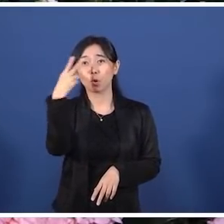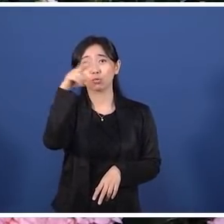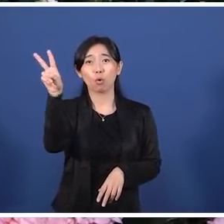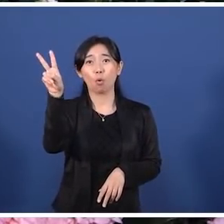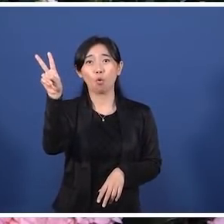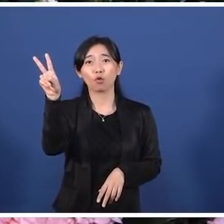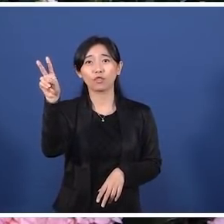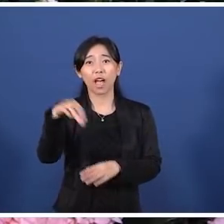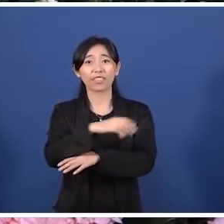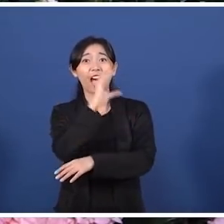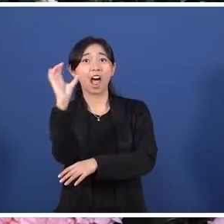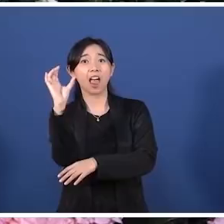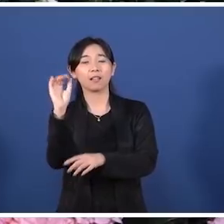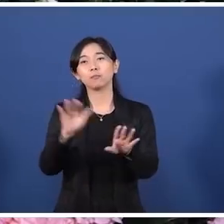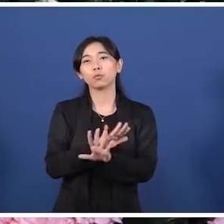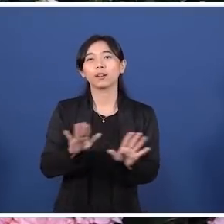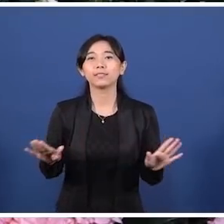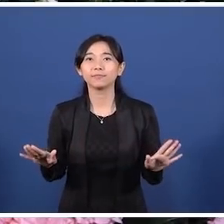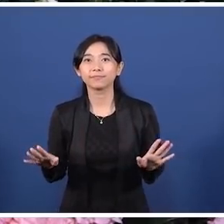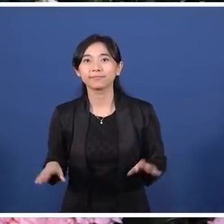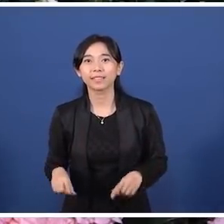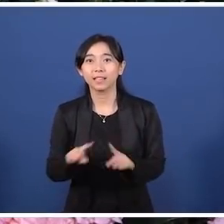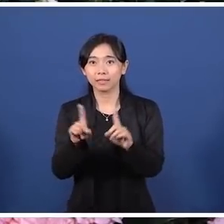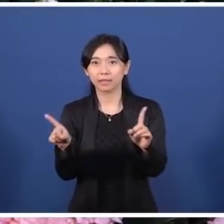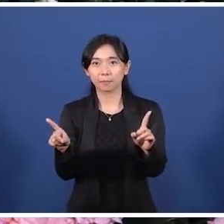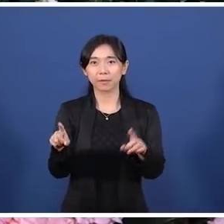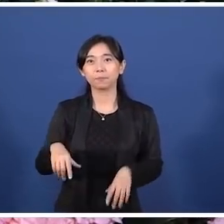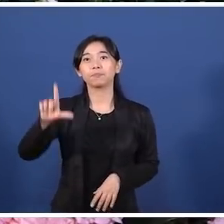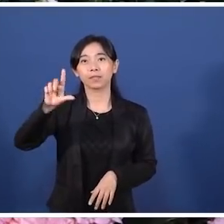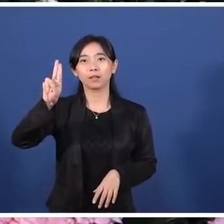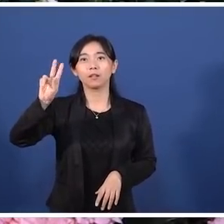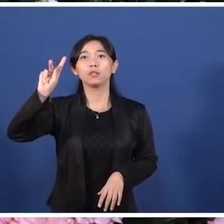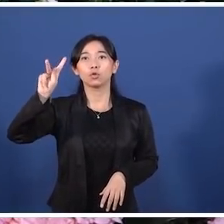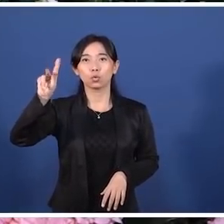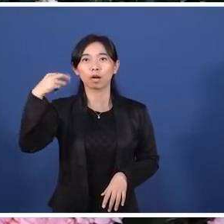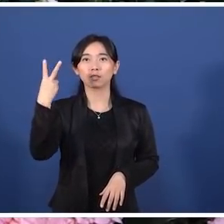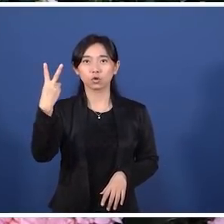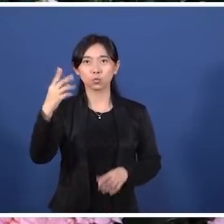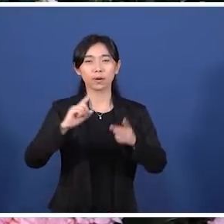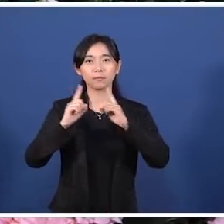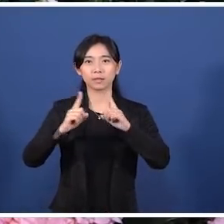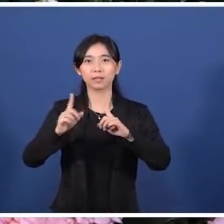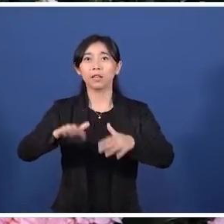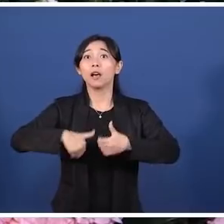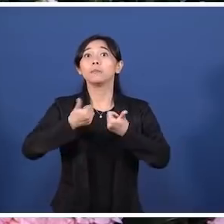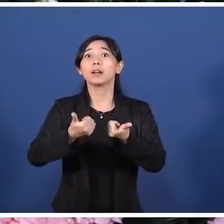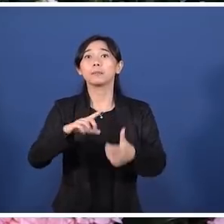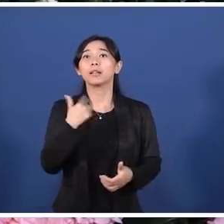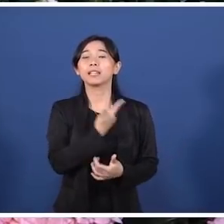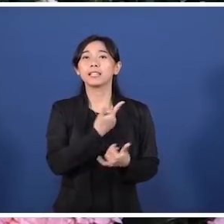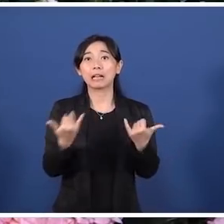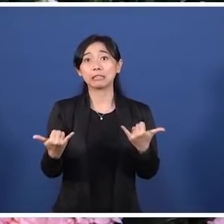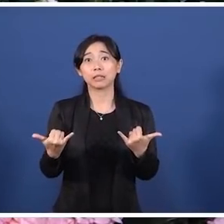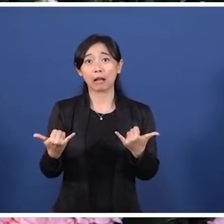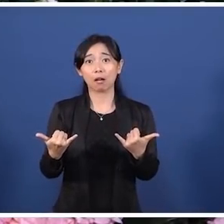bukan sekedar itu. Karena tema kita dan Lukas 2 mencoba untuk mengatakan bagaimana kita saat ini justru